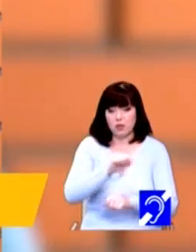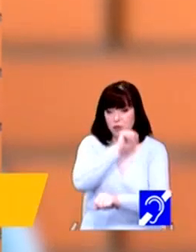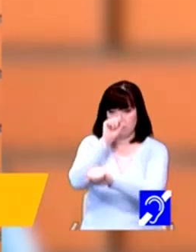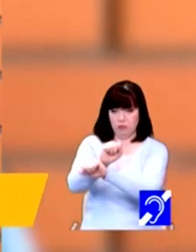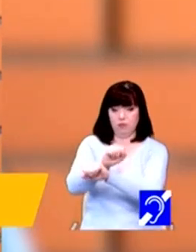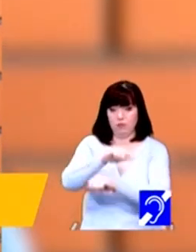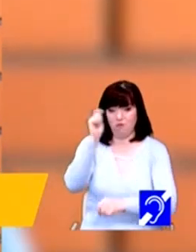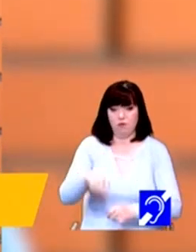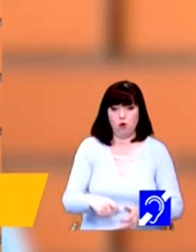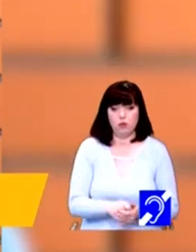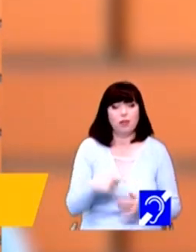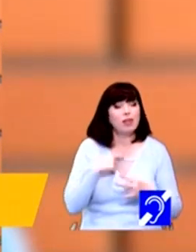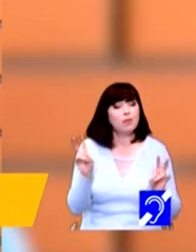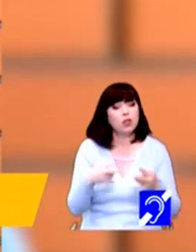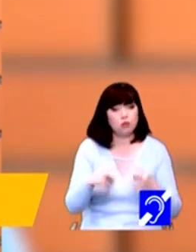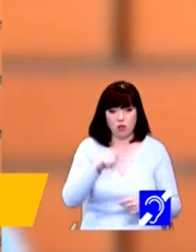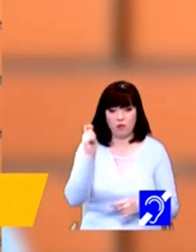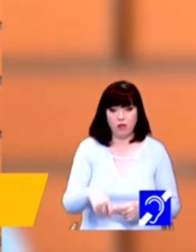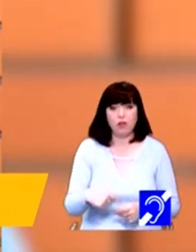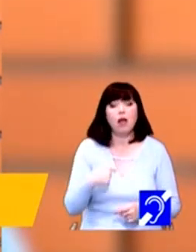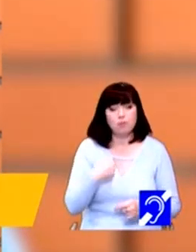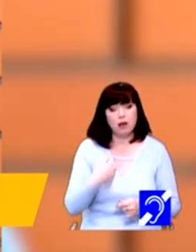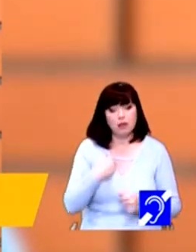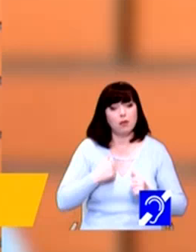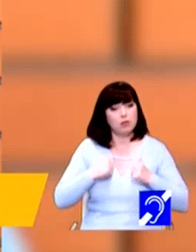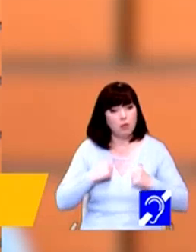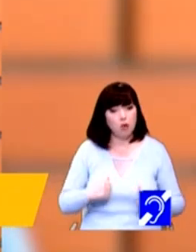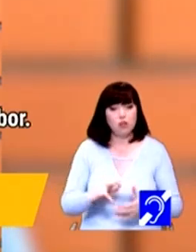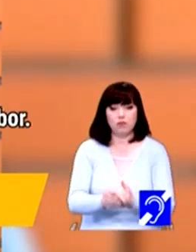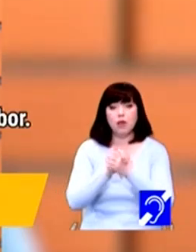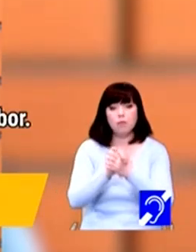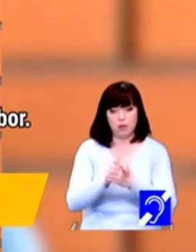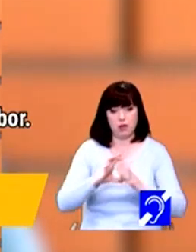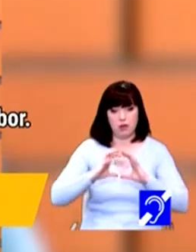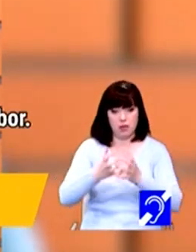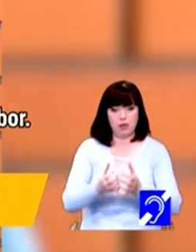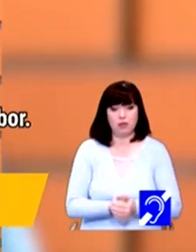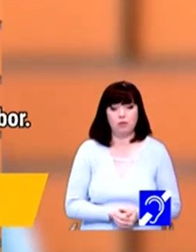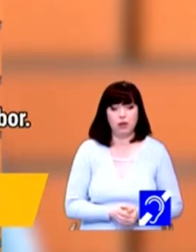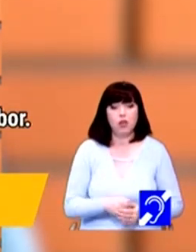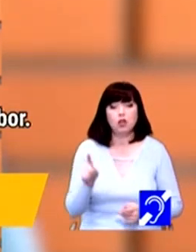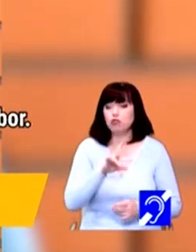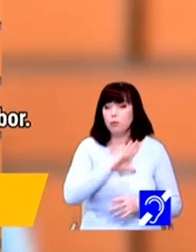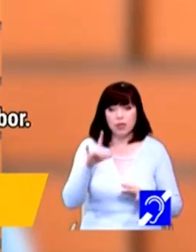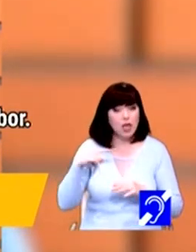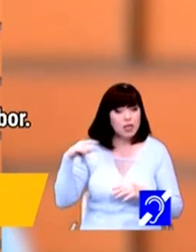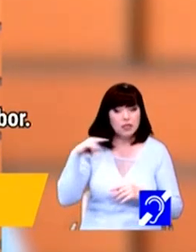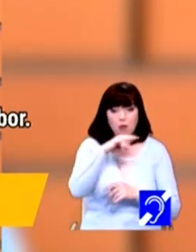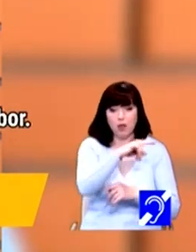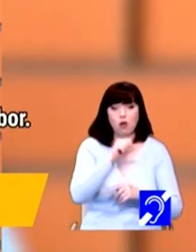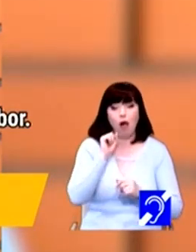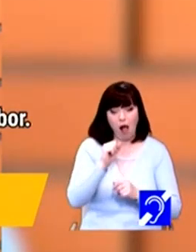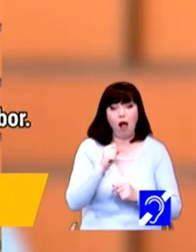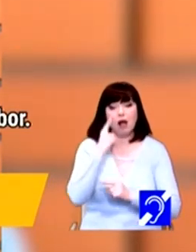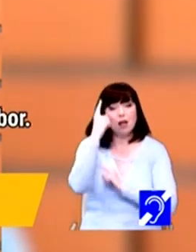не треба війни, не треба. Ми за спокій і мир на землі. Щоб не кошики в чистому небі, а космічні